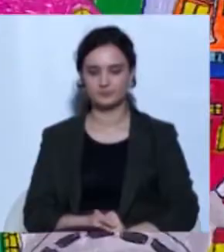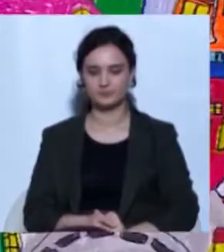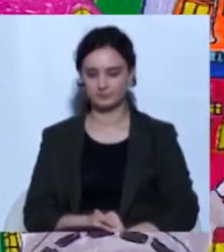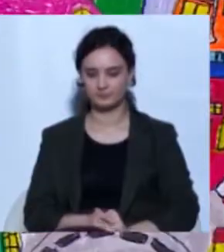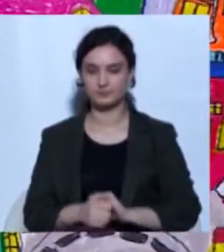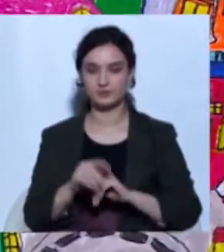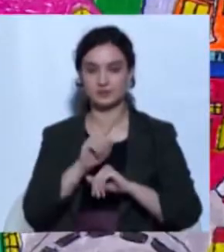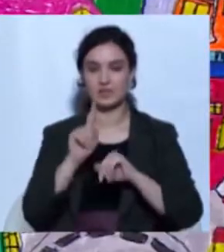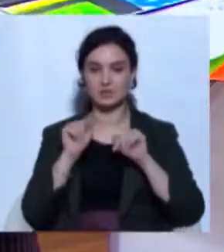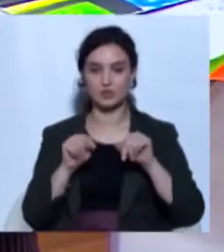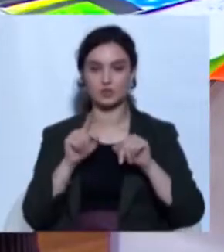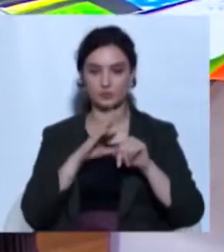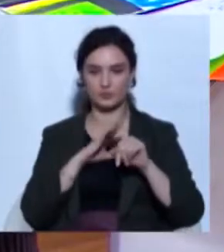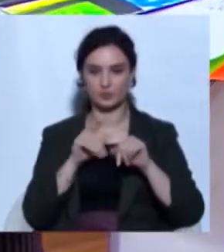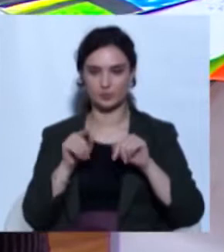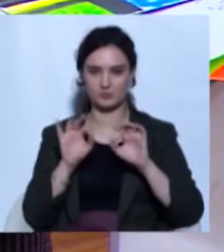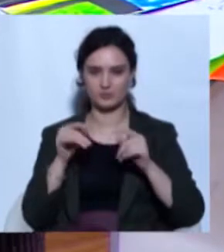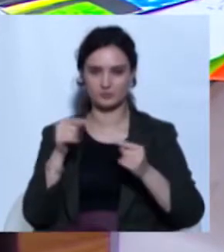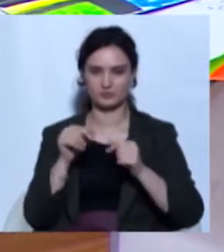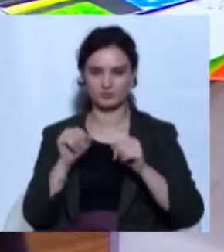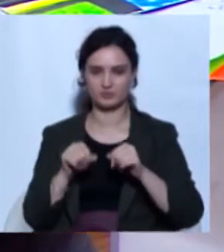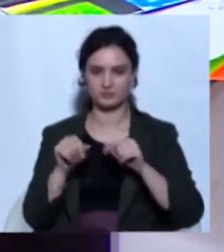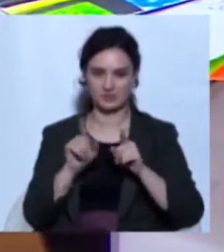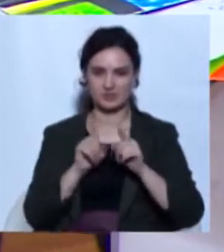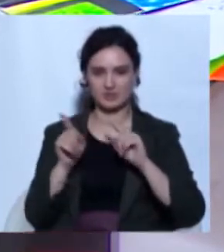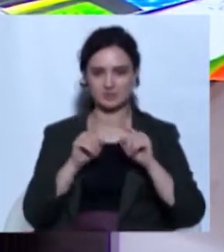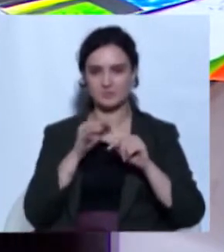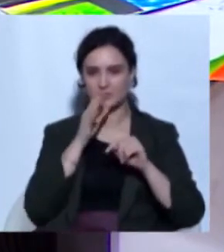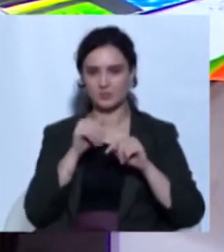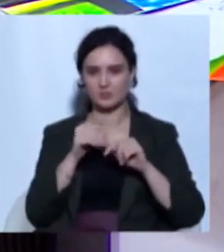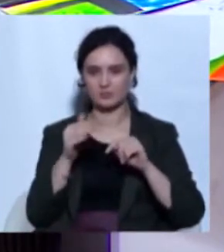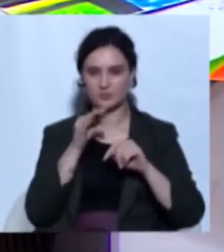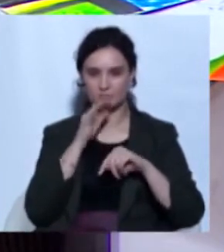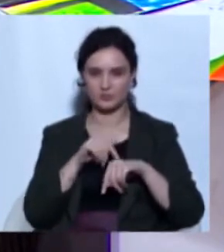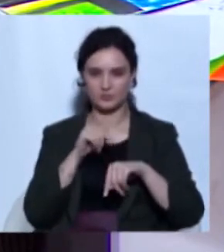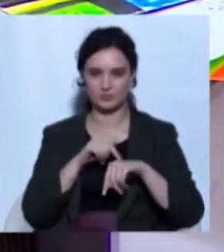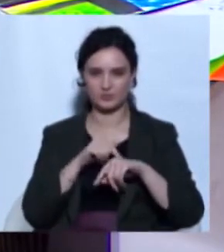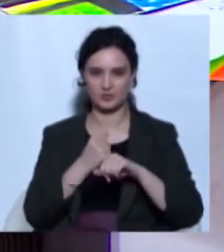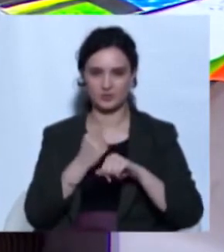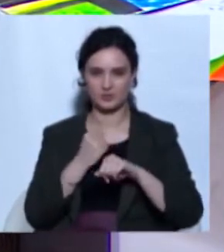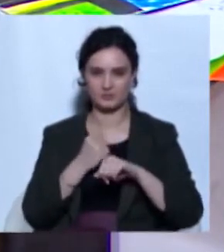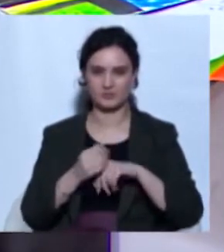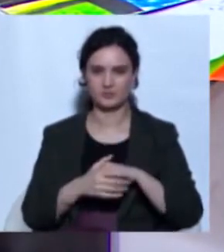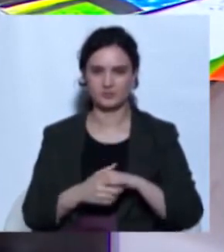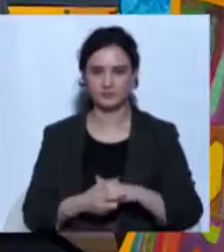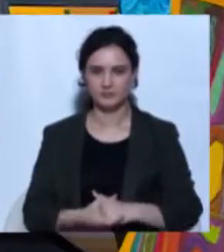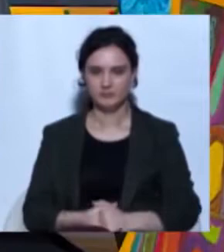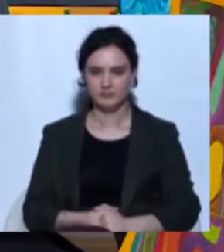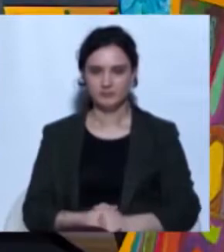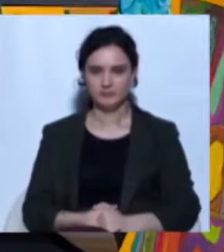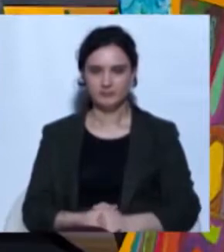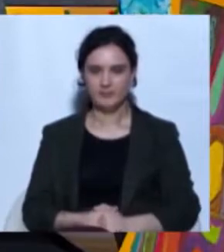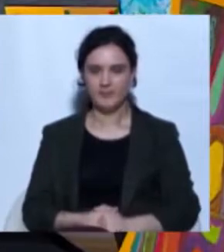რაღაცაში რომ მოვექცეთ რომ თუმცა ესეც შეიძლება და ესეც გააჩნია როგორ ხასიათზე ხართ კარგი აქ ეს